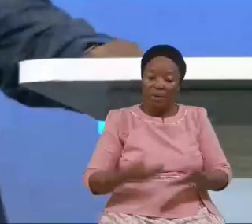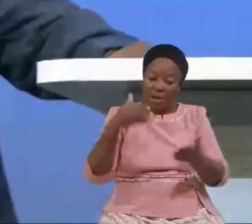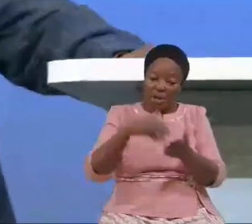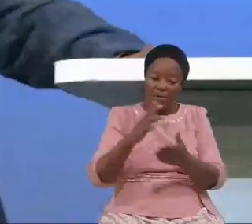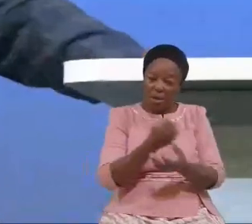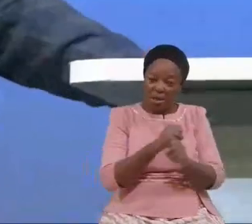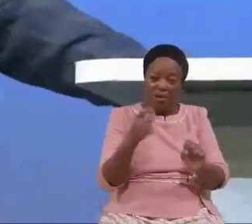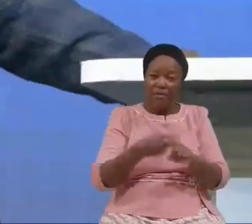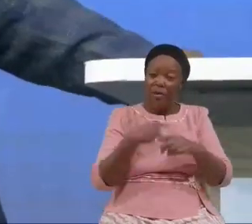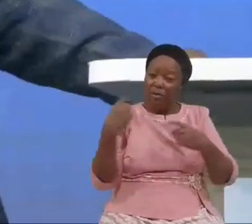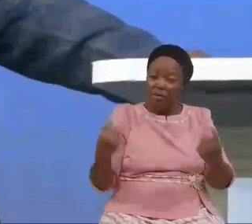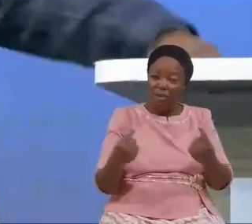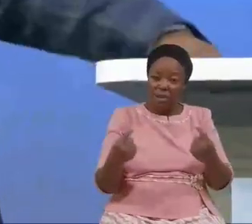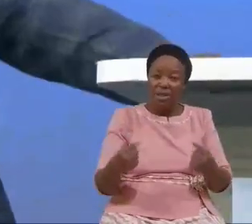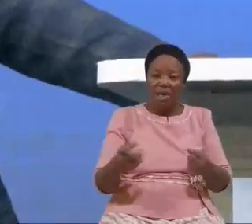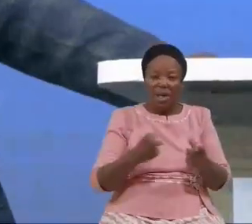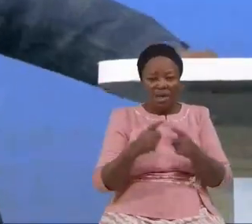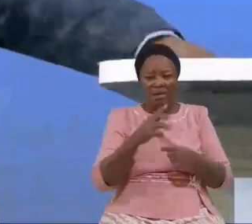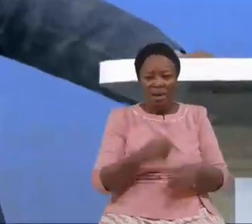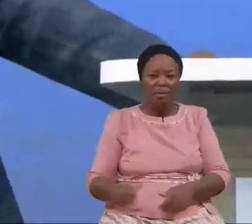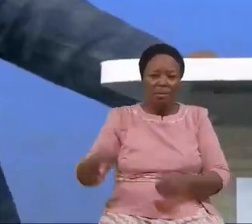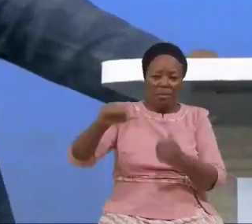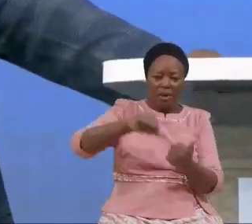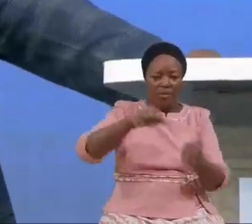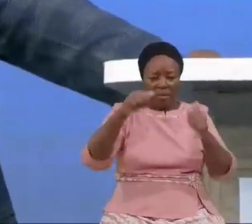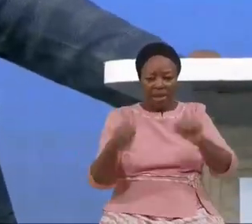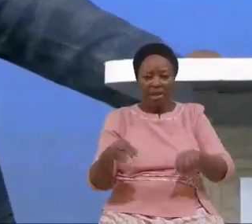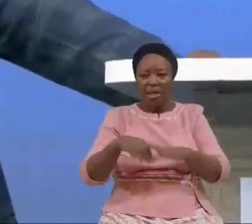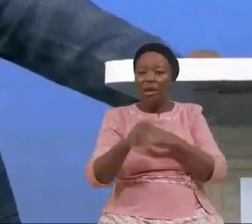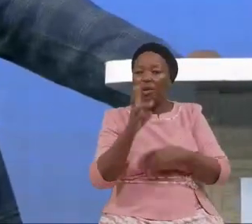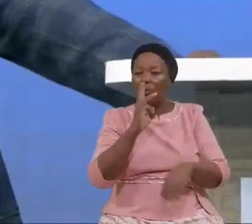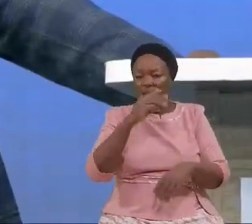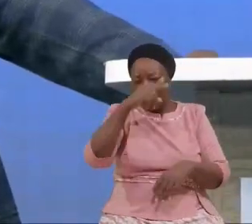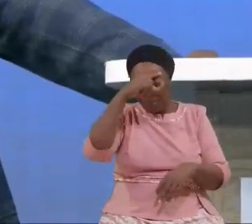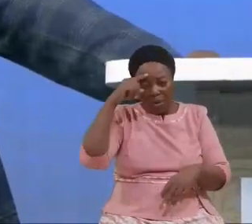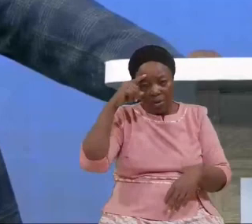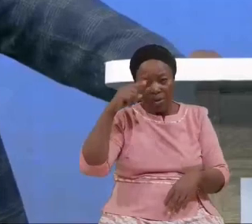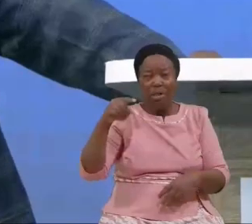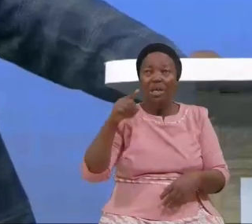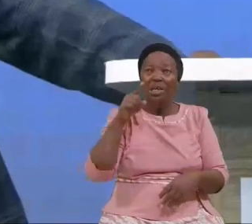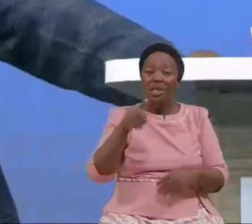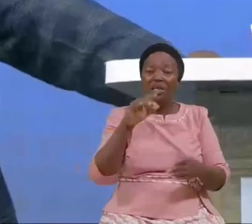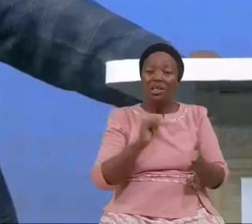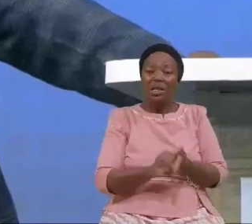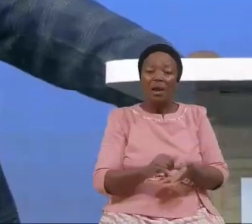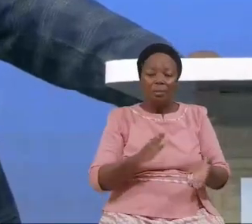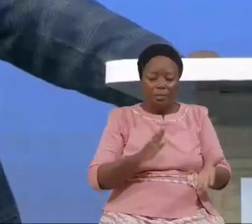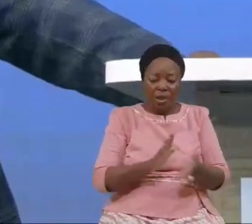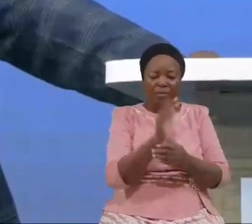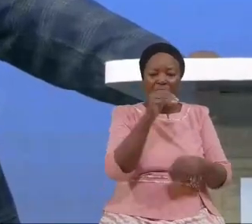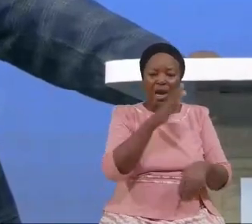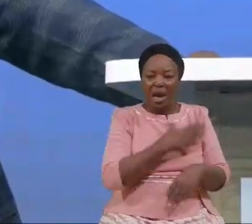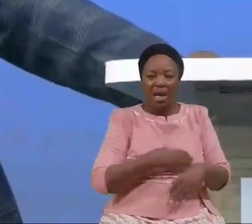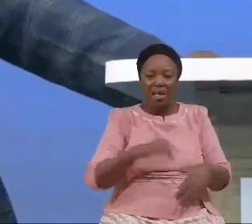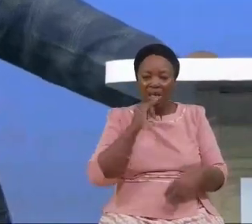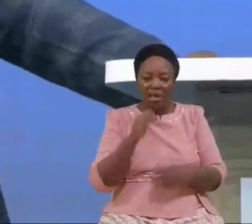déjà et tu as été baptisée d'eau parce que celui qui croira et qui sera bâtisse et sera